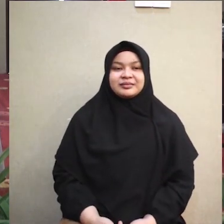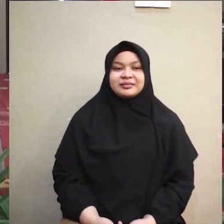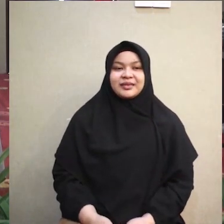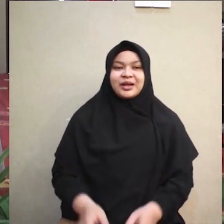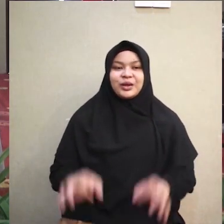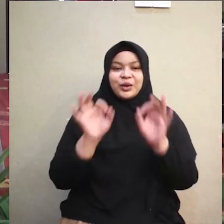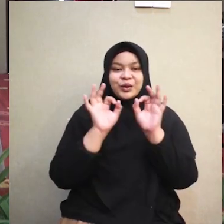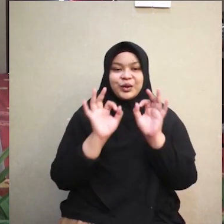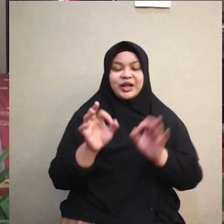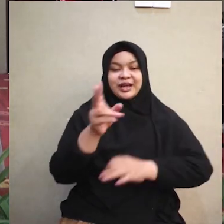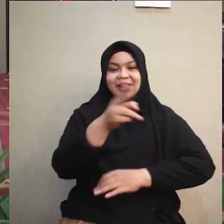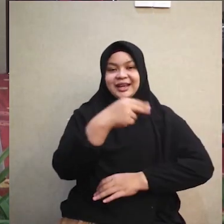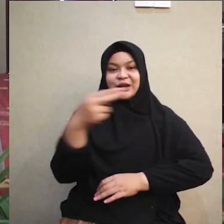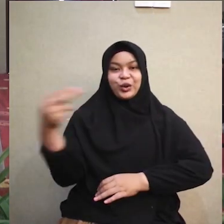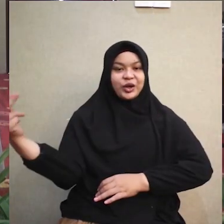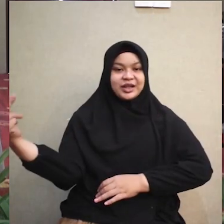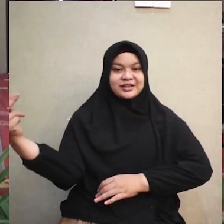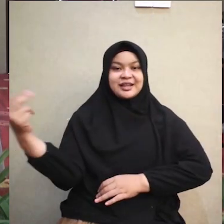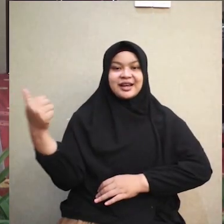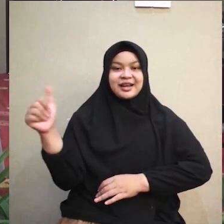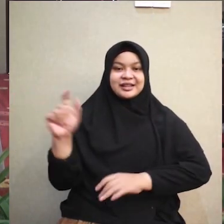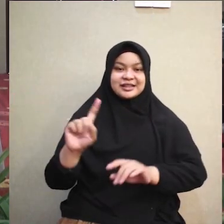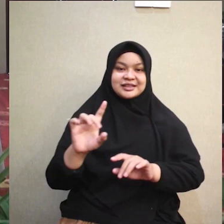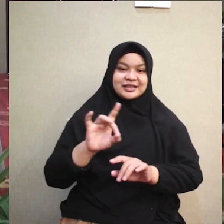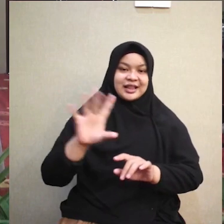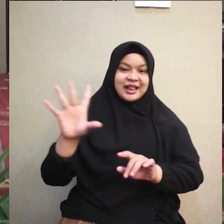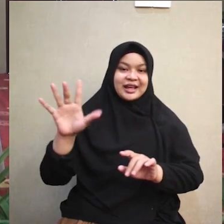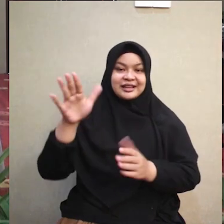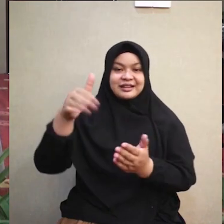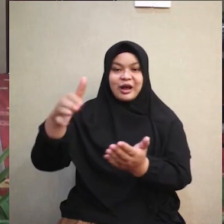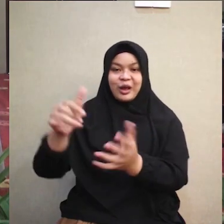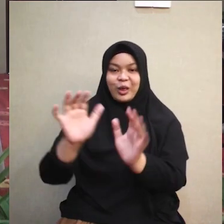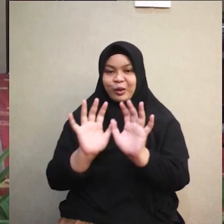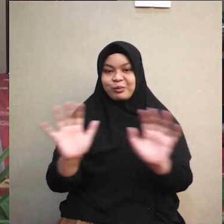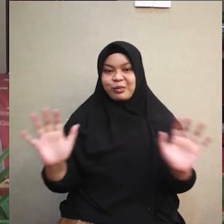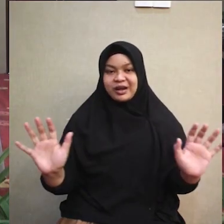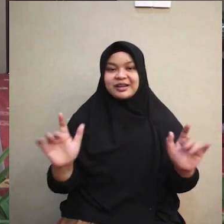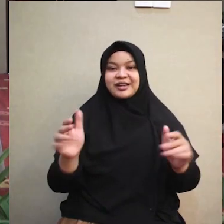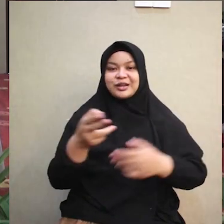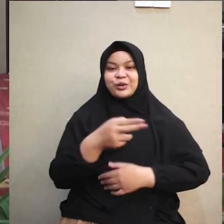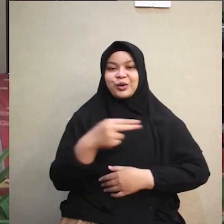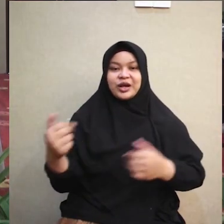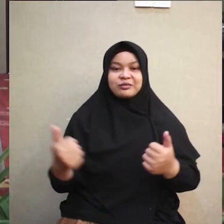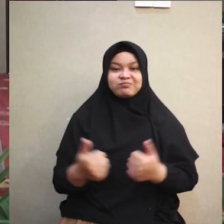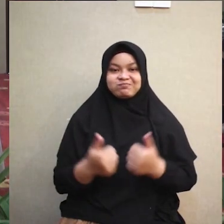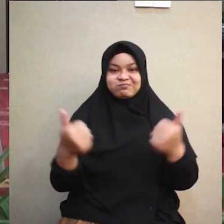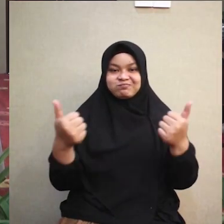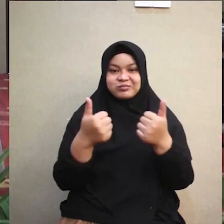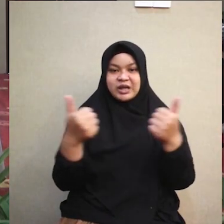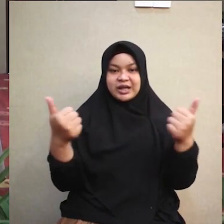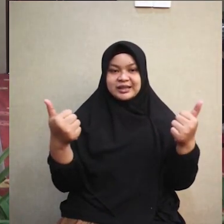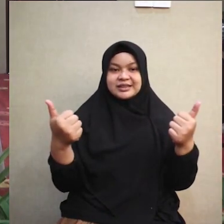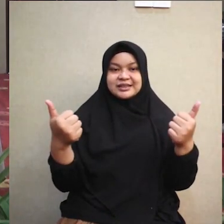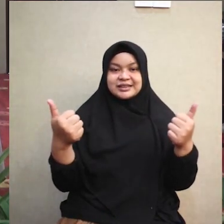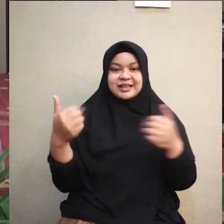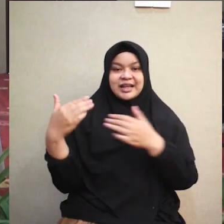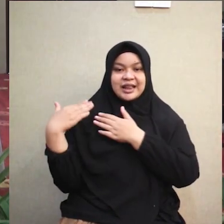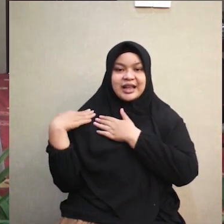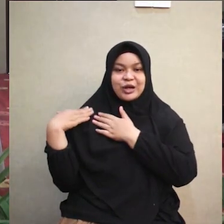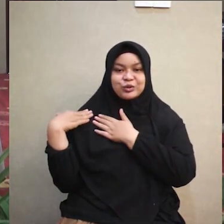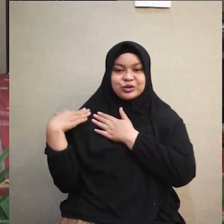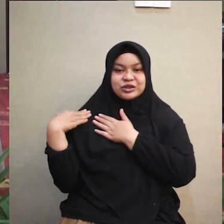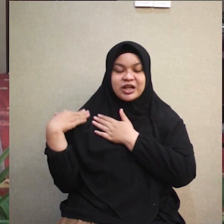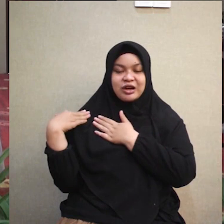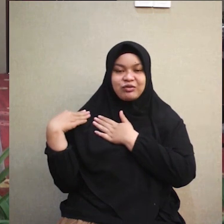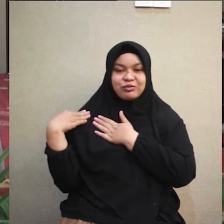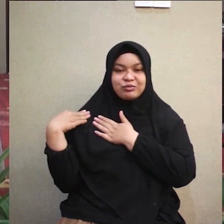baik dan Indonesia selain data yang luar biasa banyak ya Indonesia cukup baik memiliki tanggung jawab dalam hal